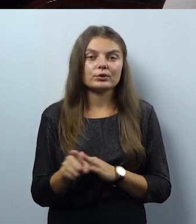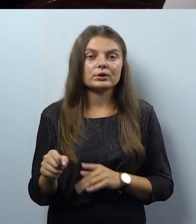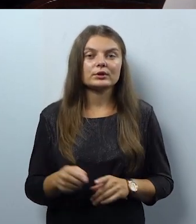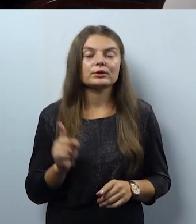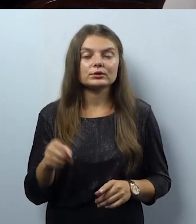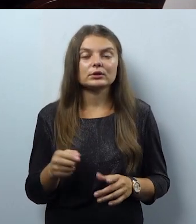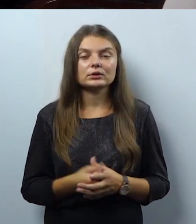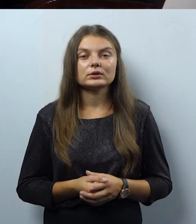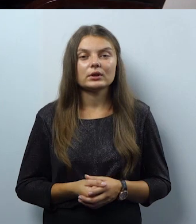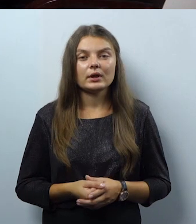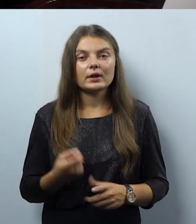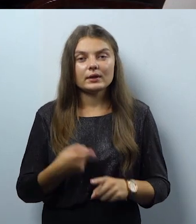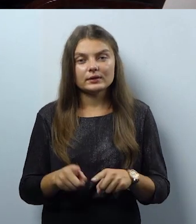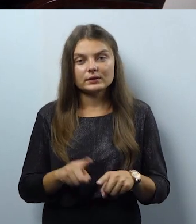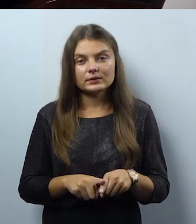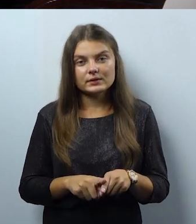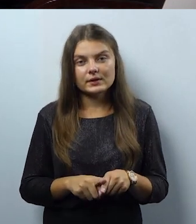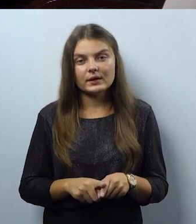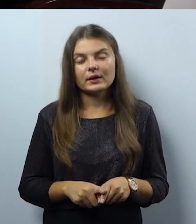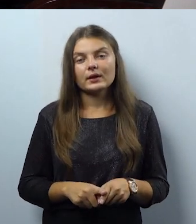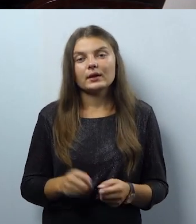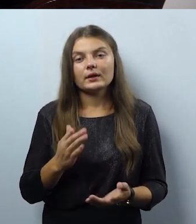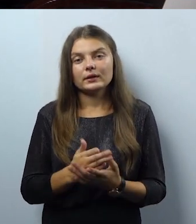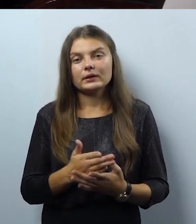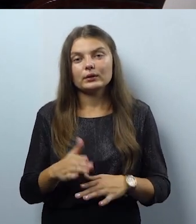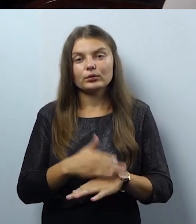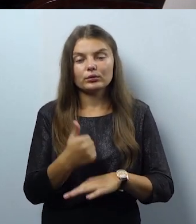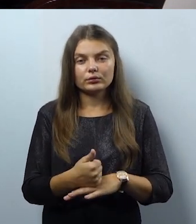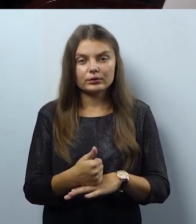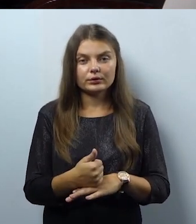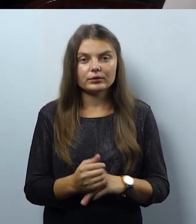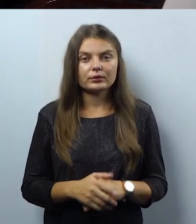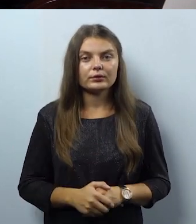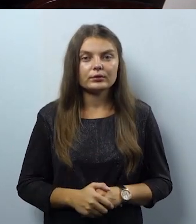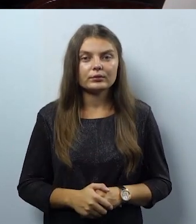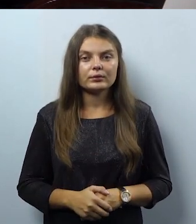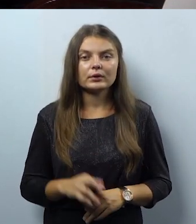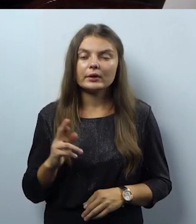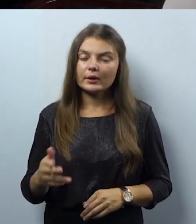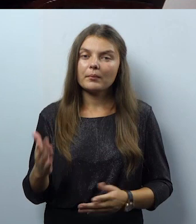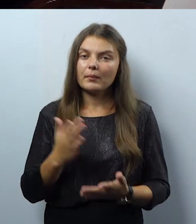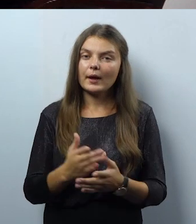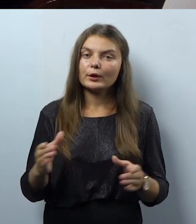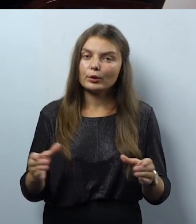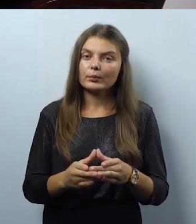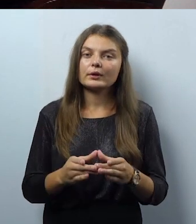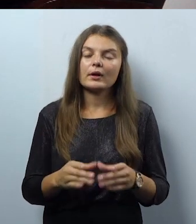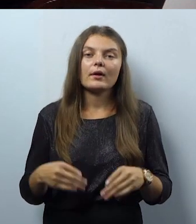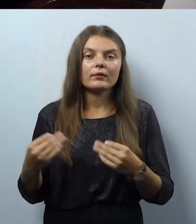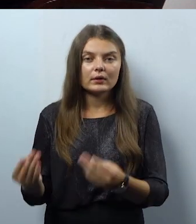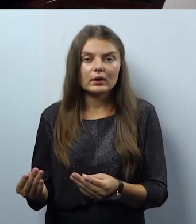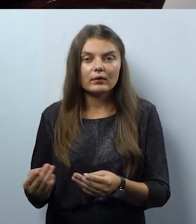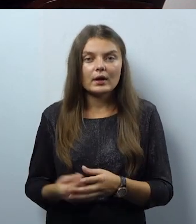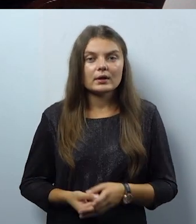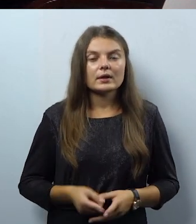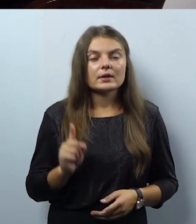є компенсація підприємства забруднювача за нанесені збитки навколишньому середовищу.